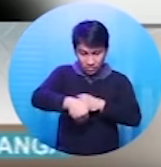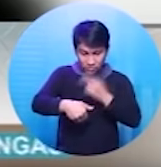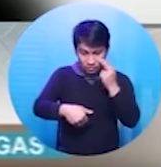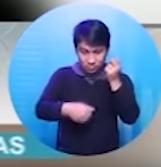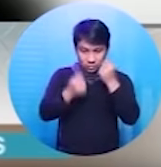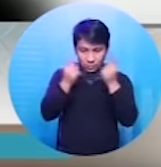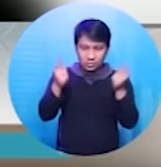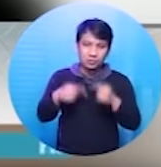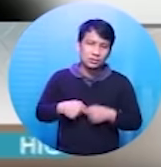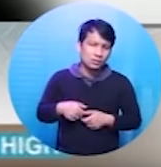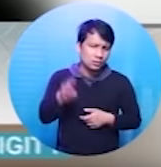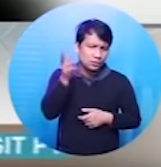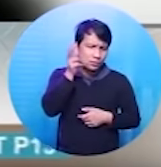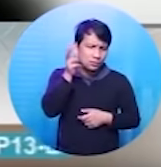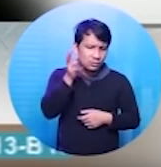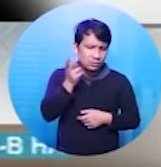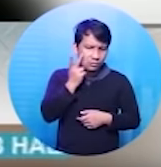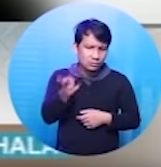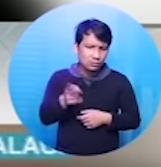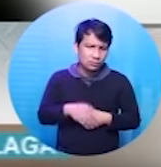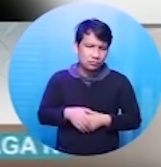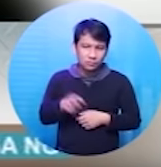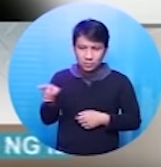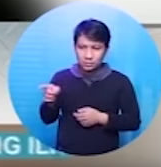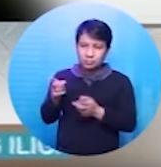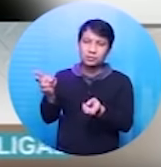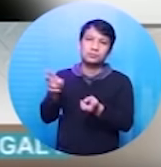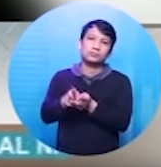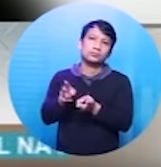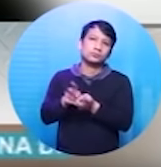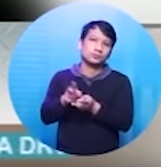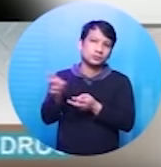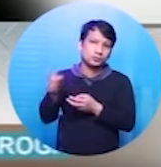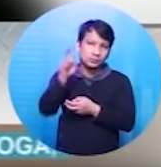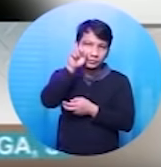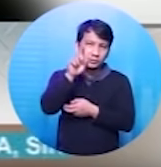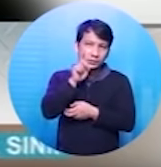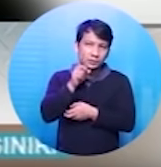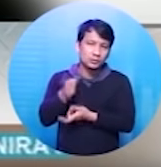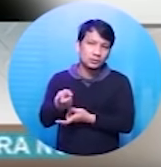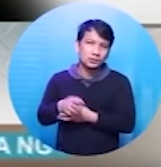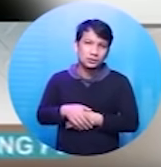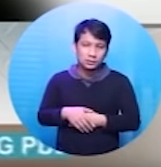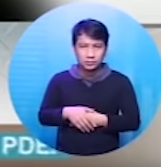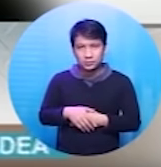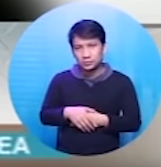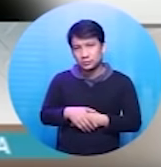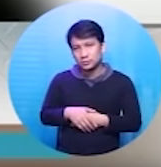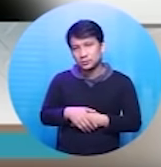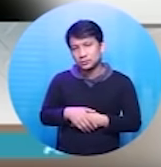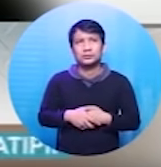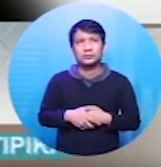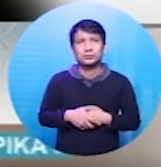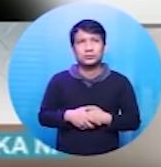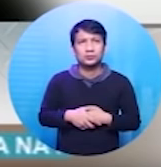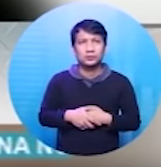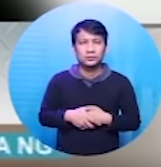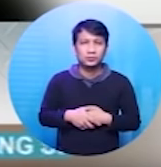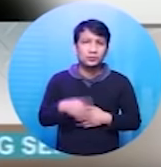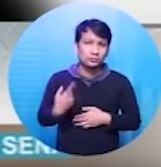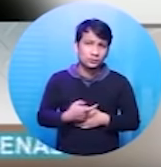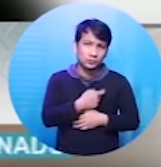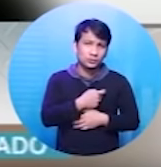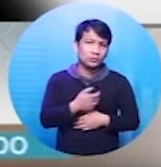Ang nakita ko sila sa ganung posisyon. Halos parang pinatay ako. Masakit